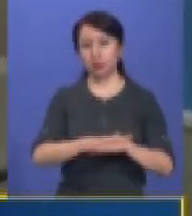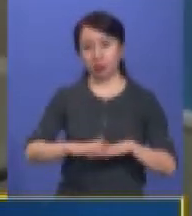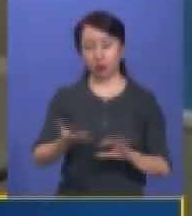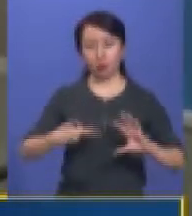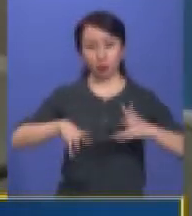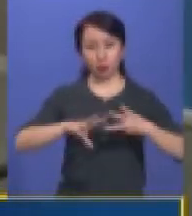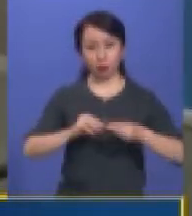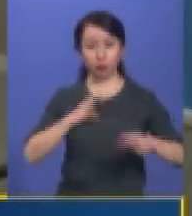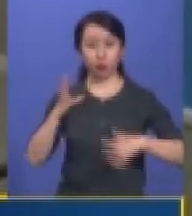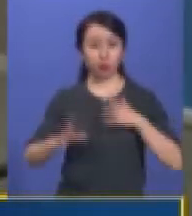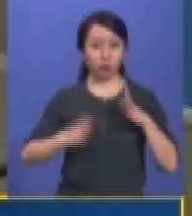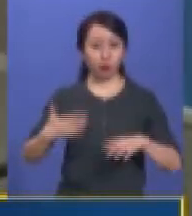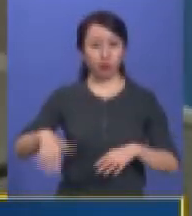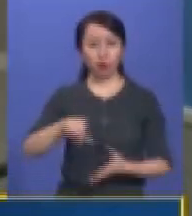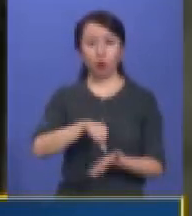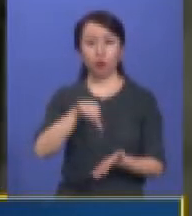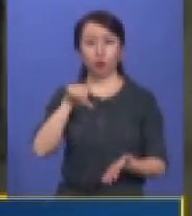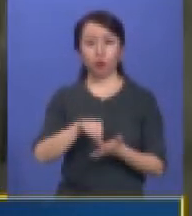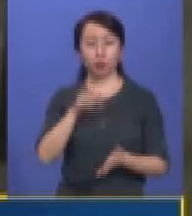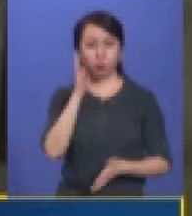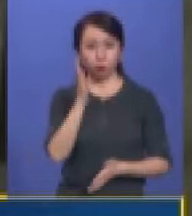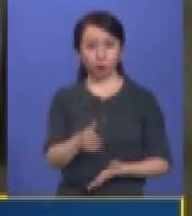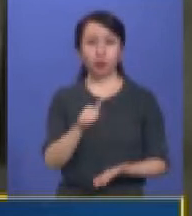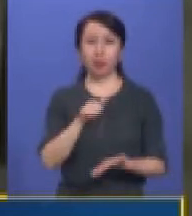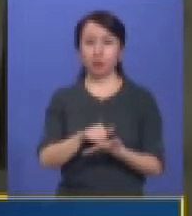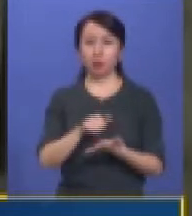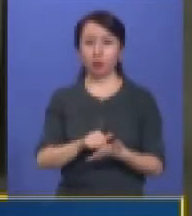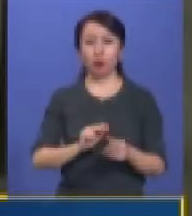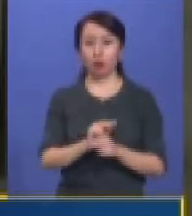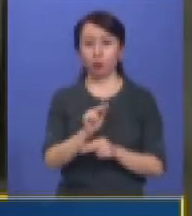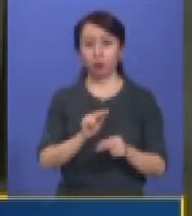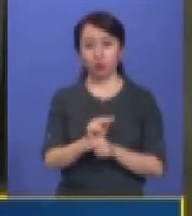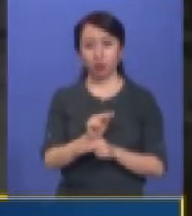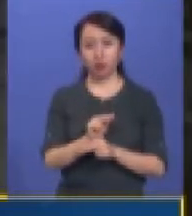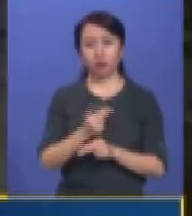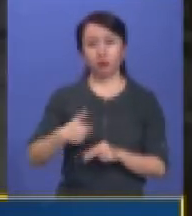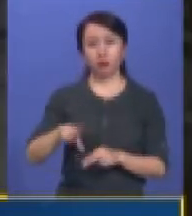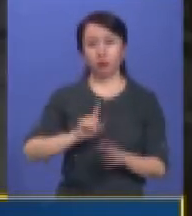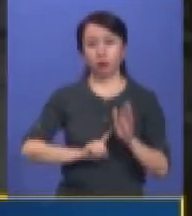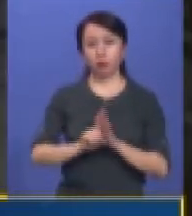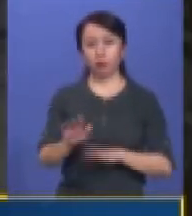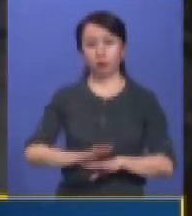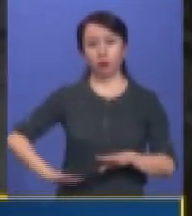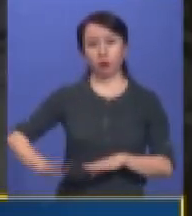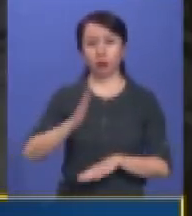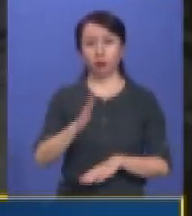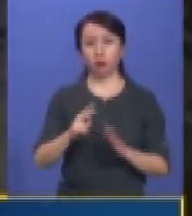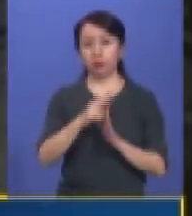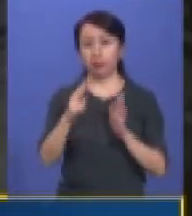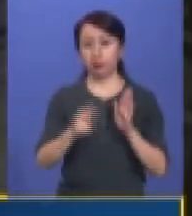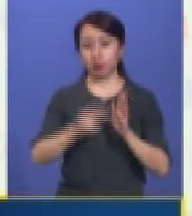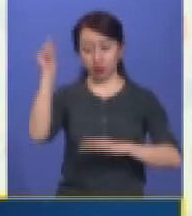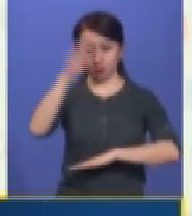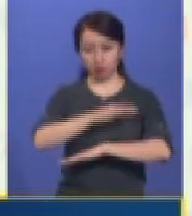итогам тренинг-семинара все участники получат сертификаты о прохождении обучающего курса. Всего по стране пройдет 17 семинаров,